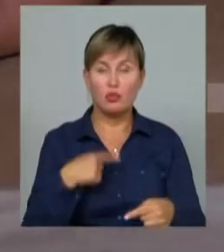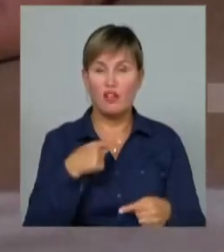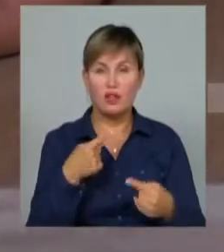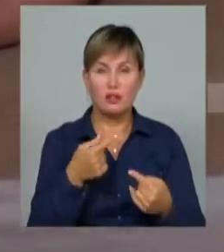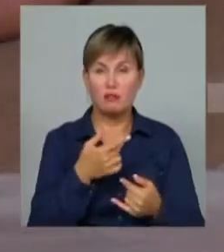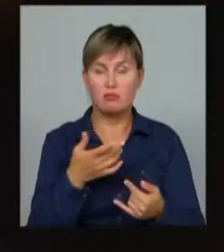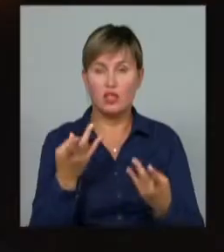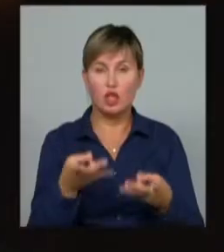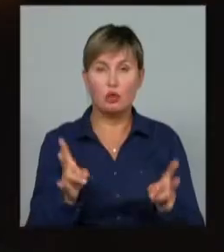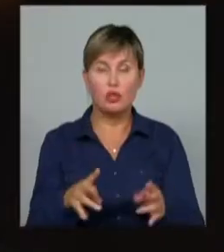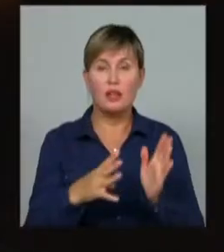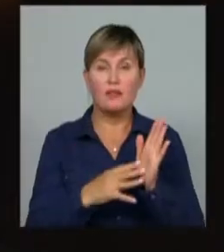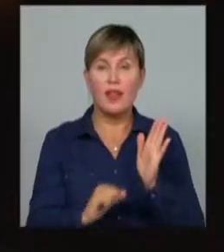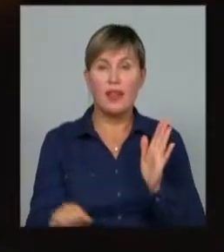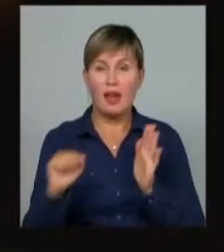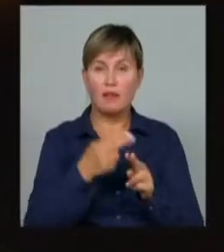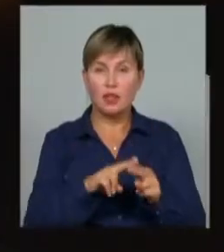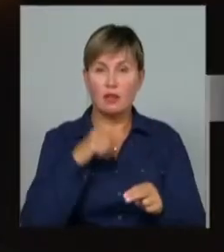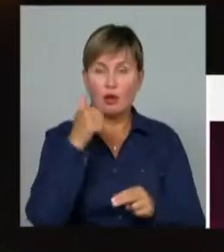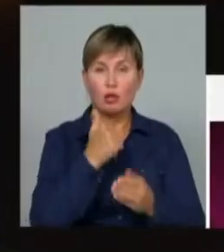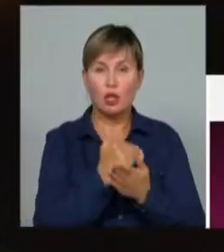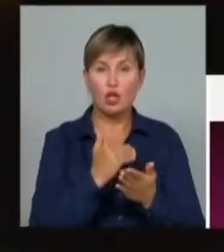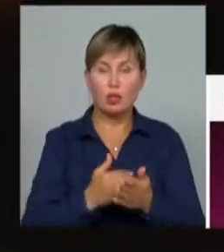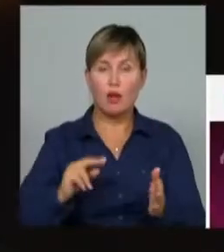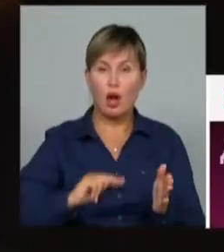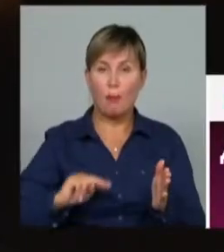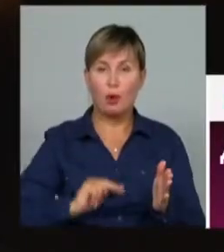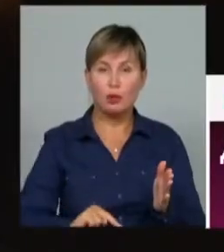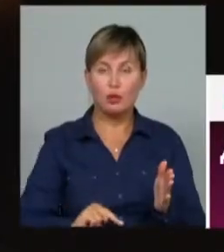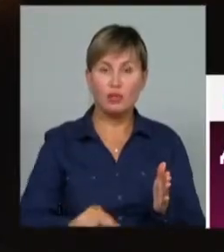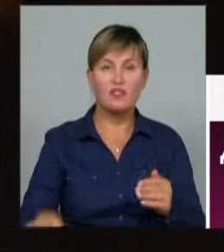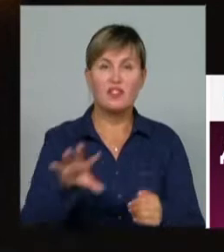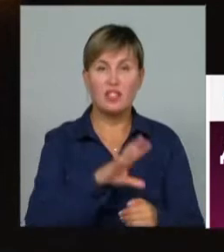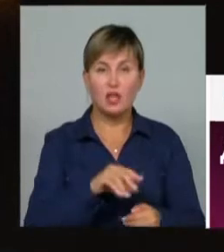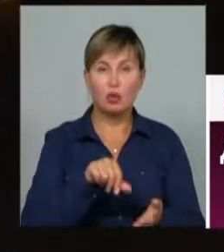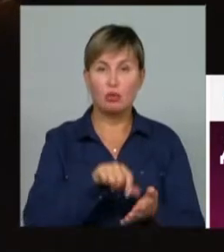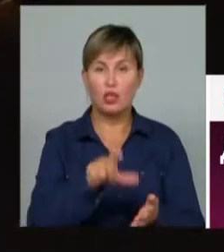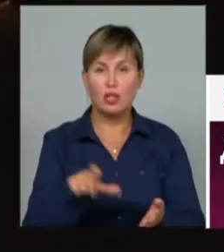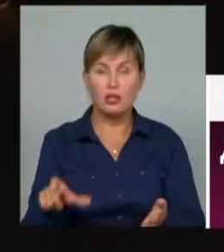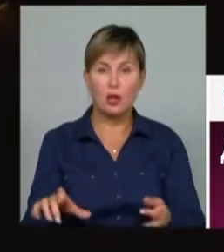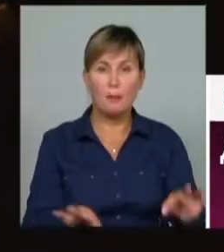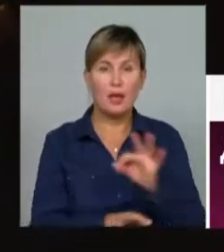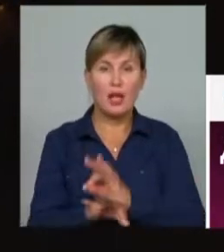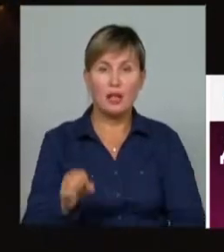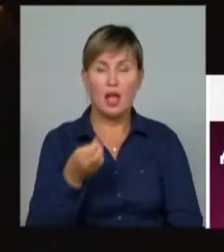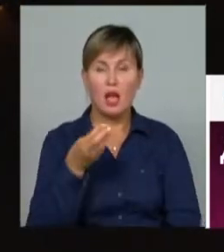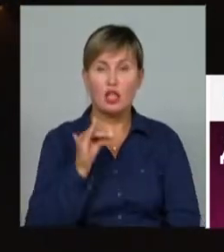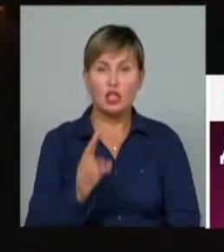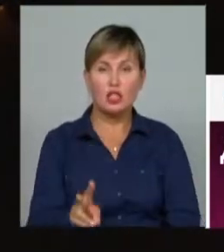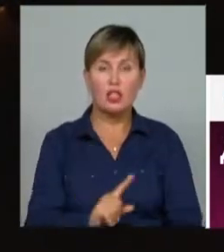приходится. С 9 августа текущего года режим работы всех участников проекта «АШИК»